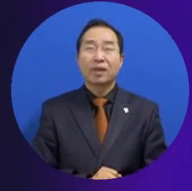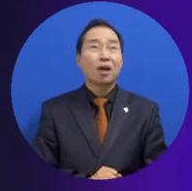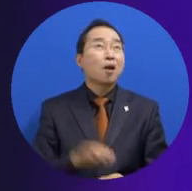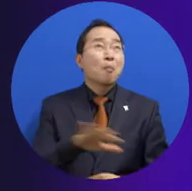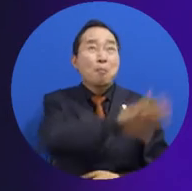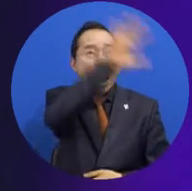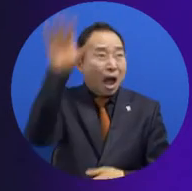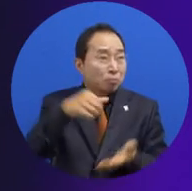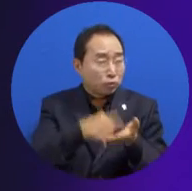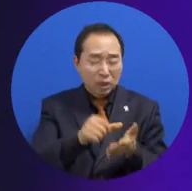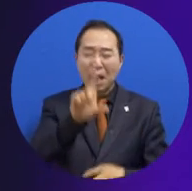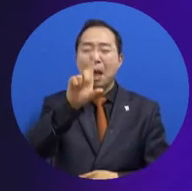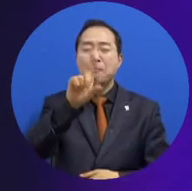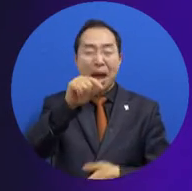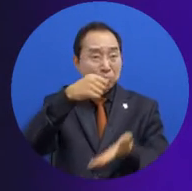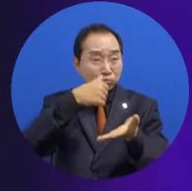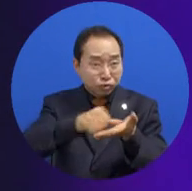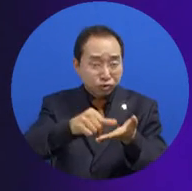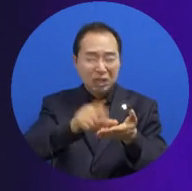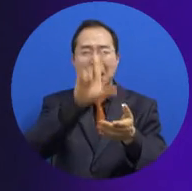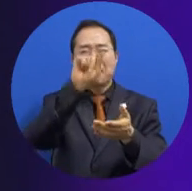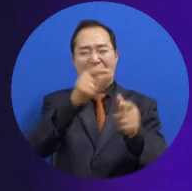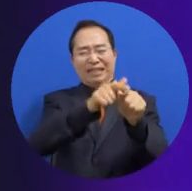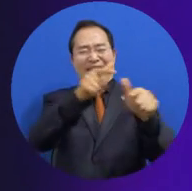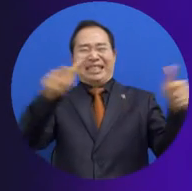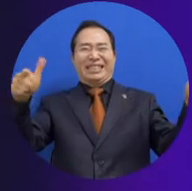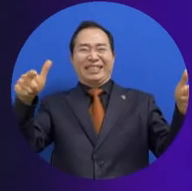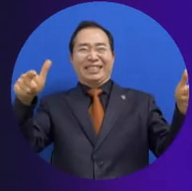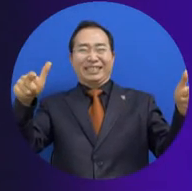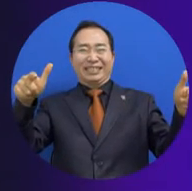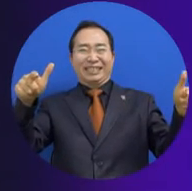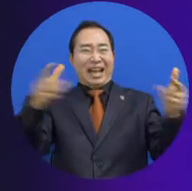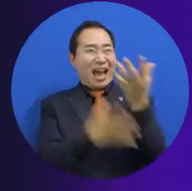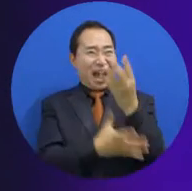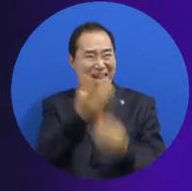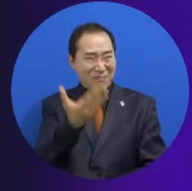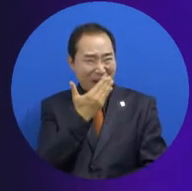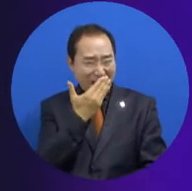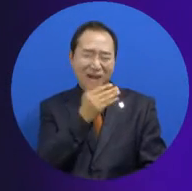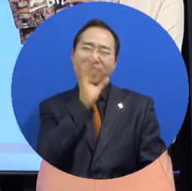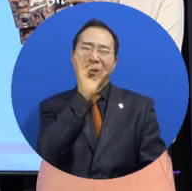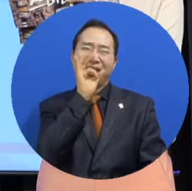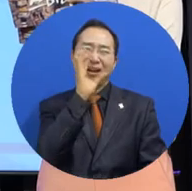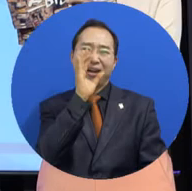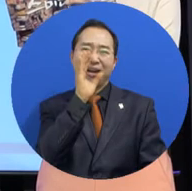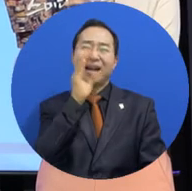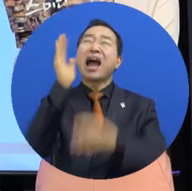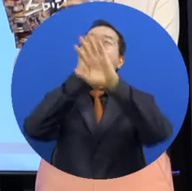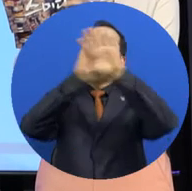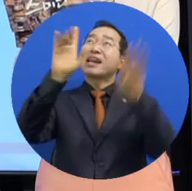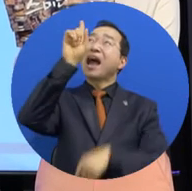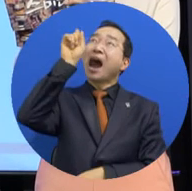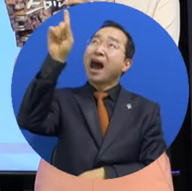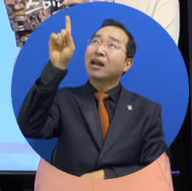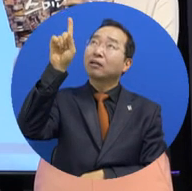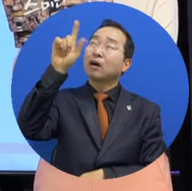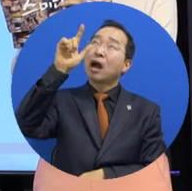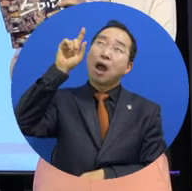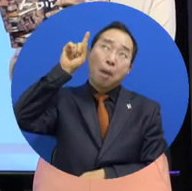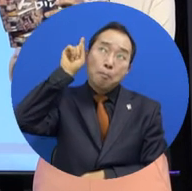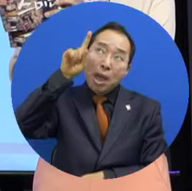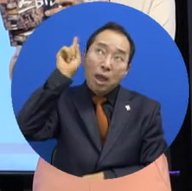논하건대 만물은 만 가지 물건이라 진실로 하나로 할 수 없으니 하나의 하늘이라